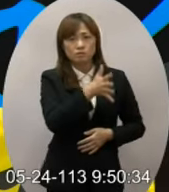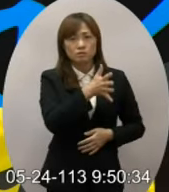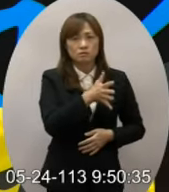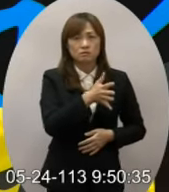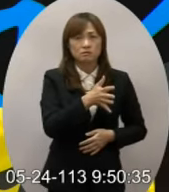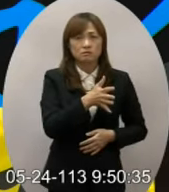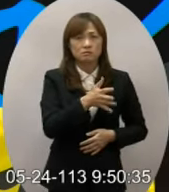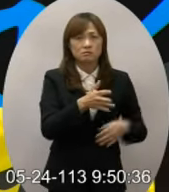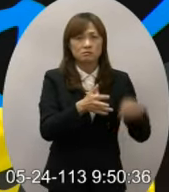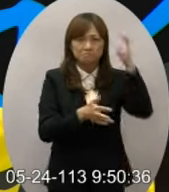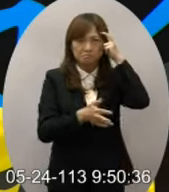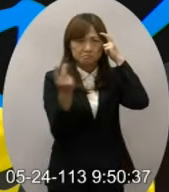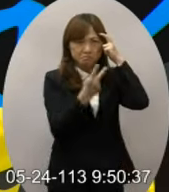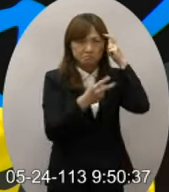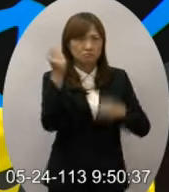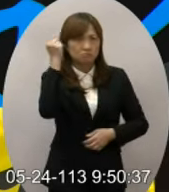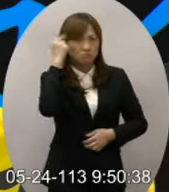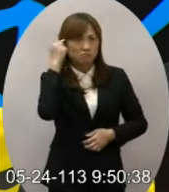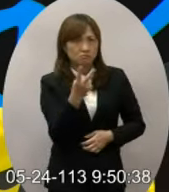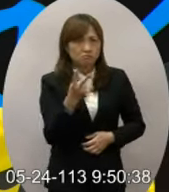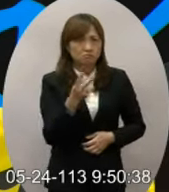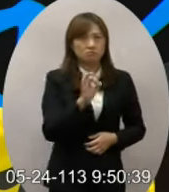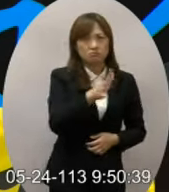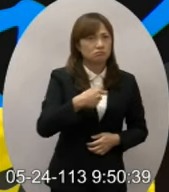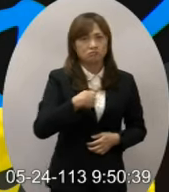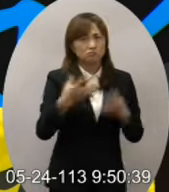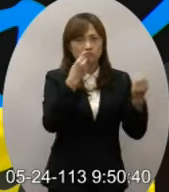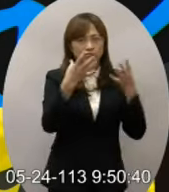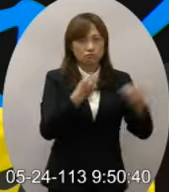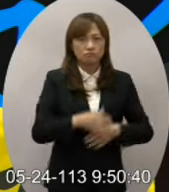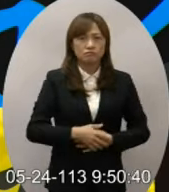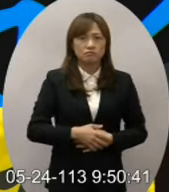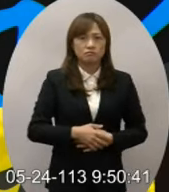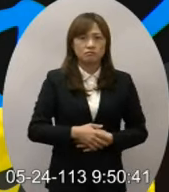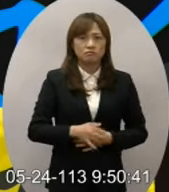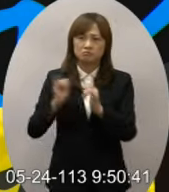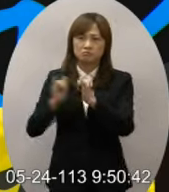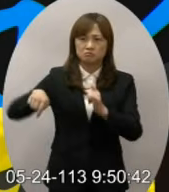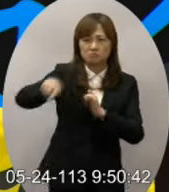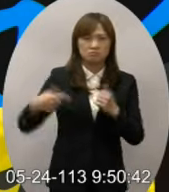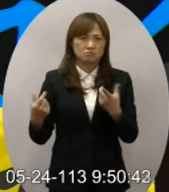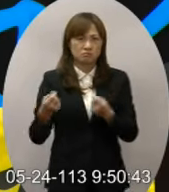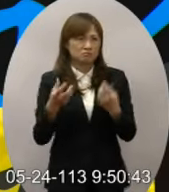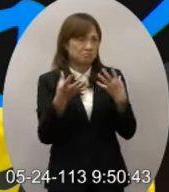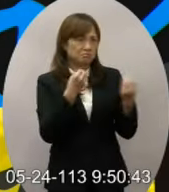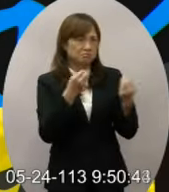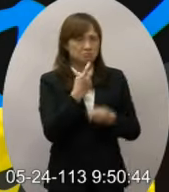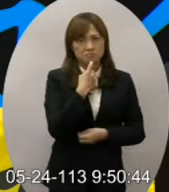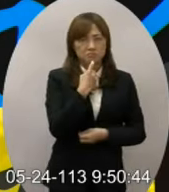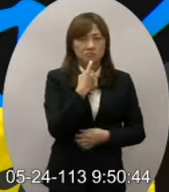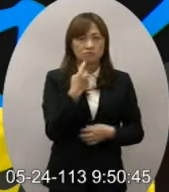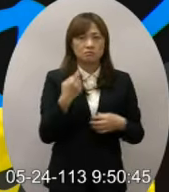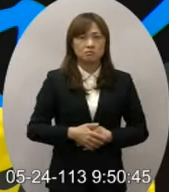两个坚持跟两个理念，我真的想不通。我相信全民也想不透，好好的在野